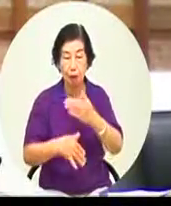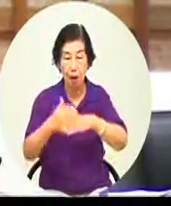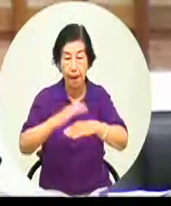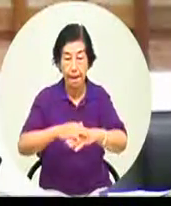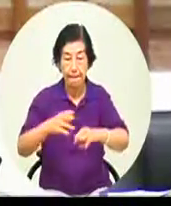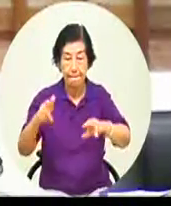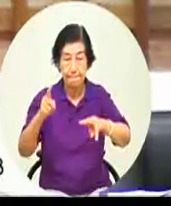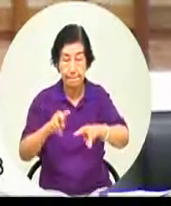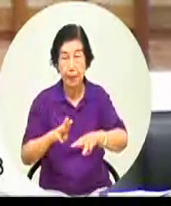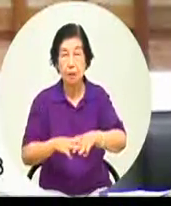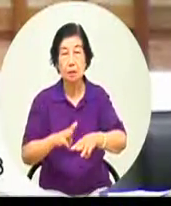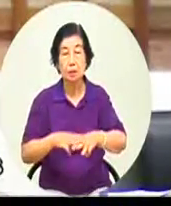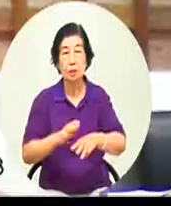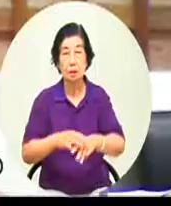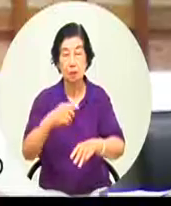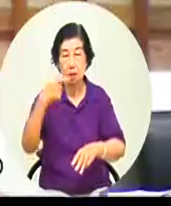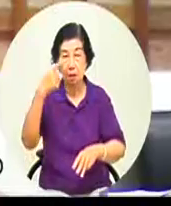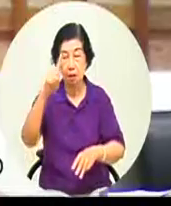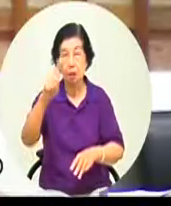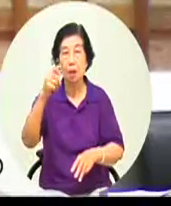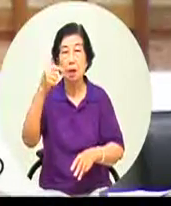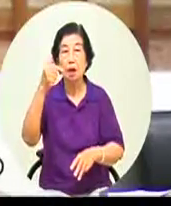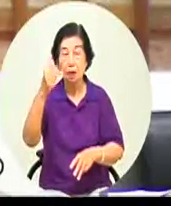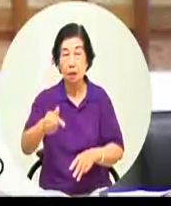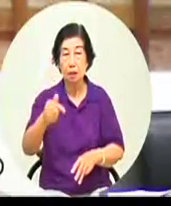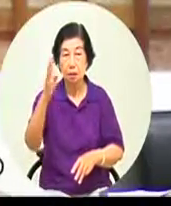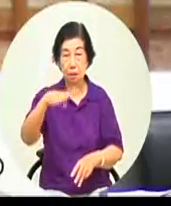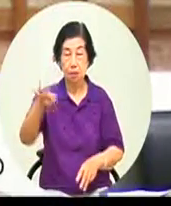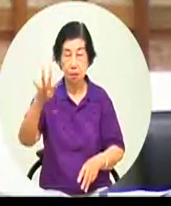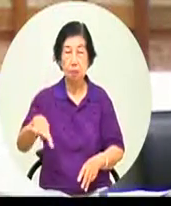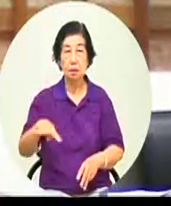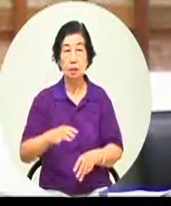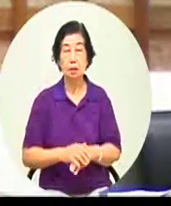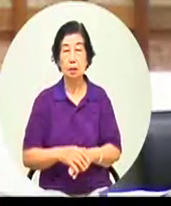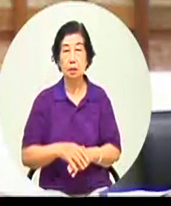从14到37还有另外一个结算嘛？